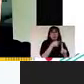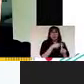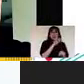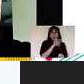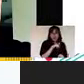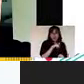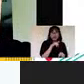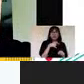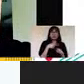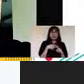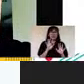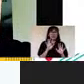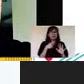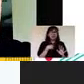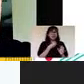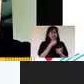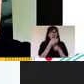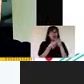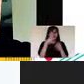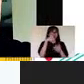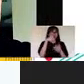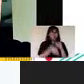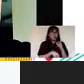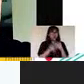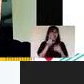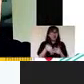lebih jauh bagaimana kita